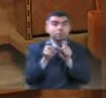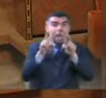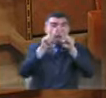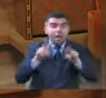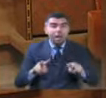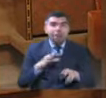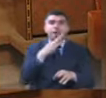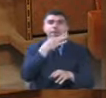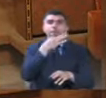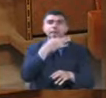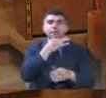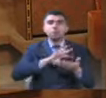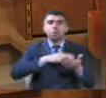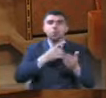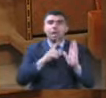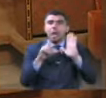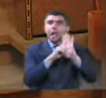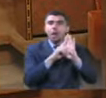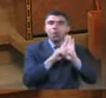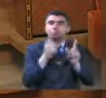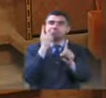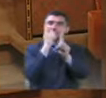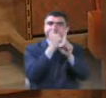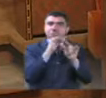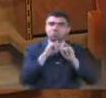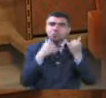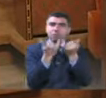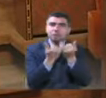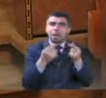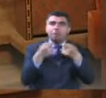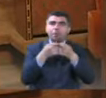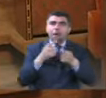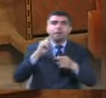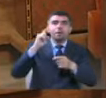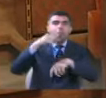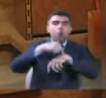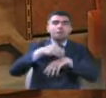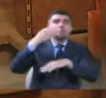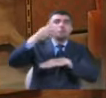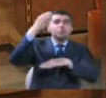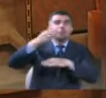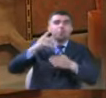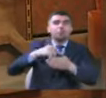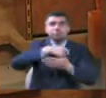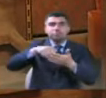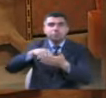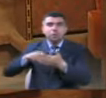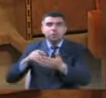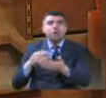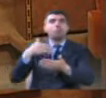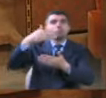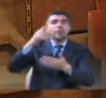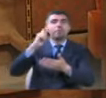تبسيط المساطير وتحسين فضاءات الاستقبال وتخفيض أجل إرجاع الضريبة على القيمة المضافة وغيرها. تم تعزيز